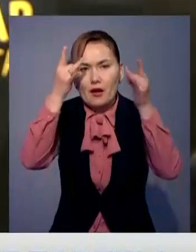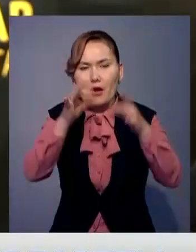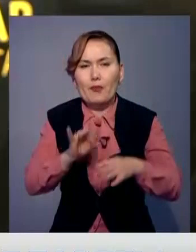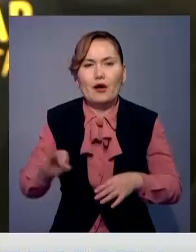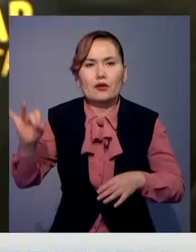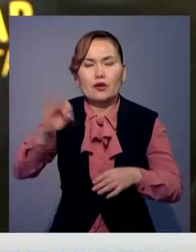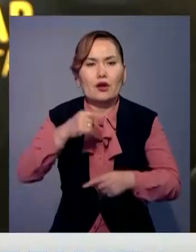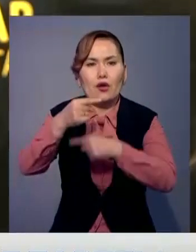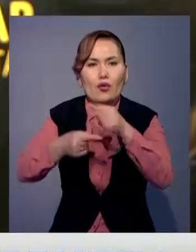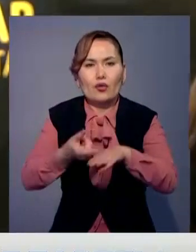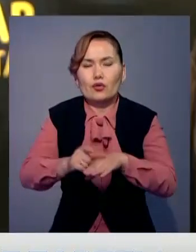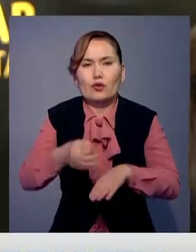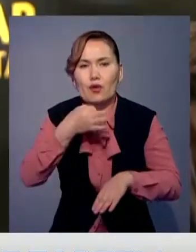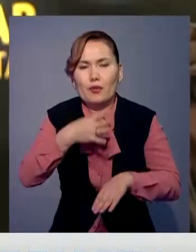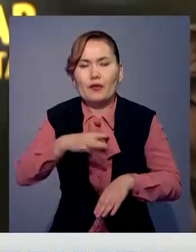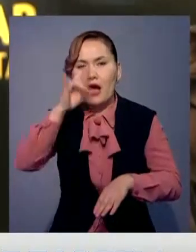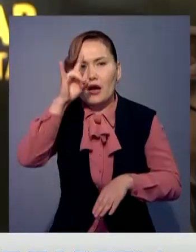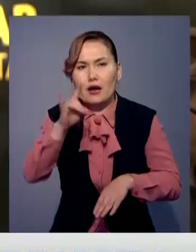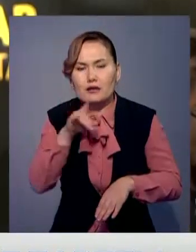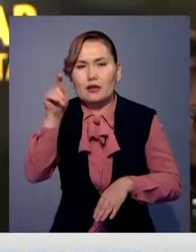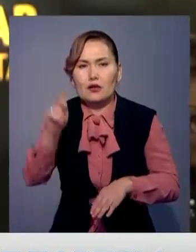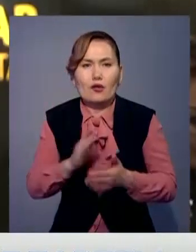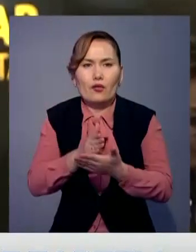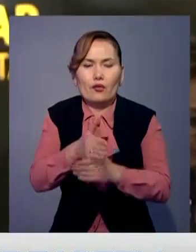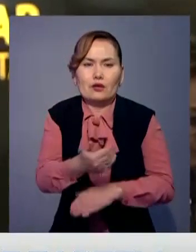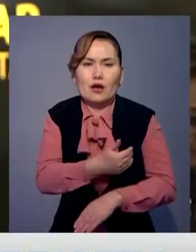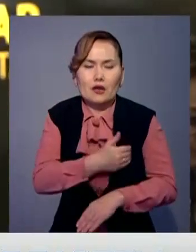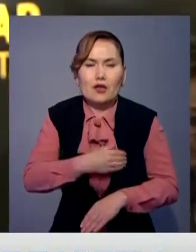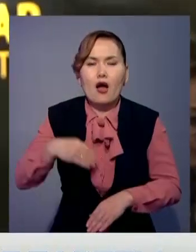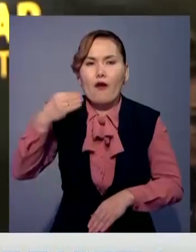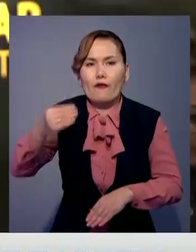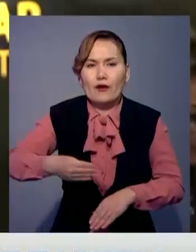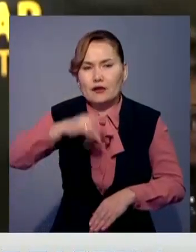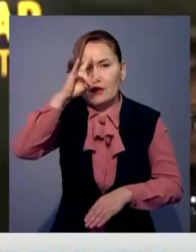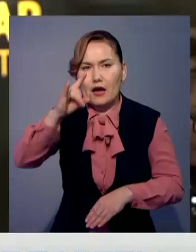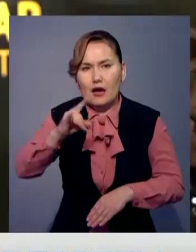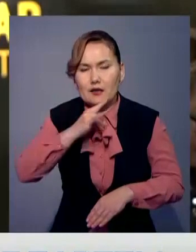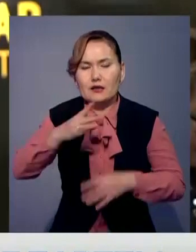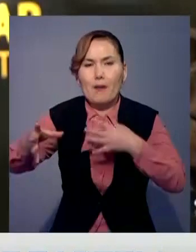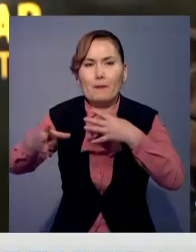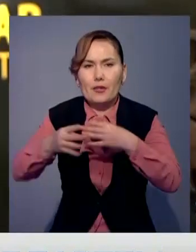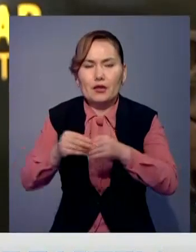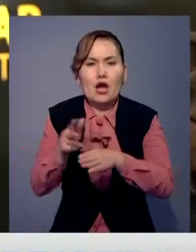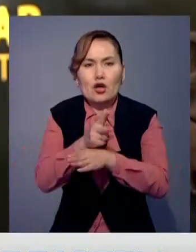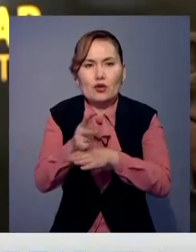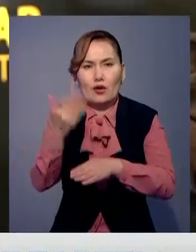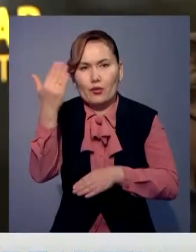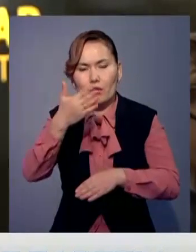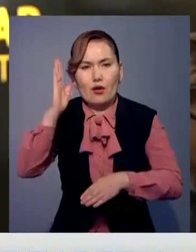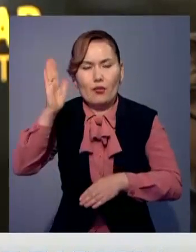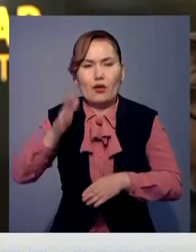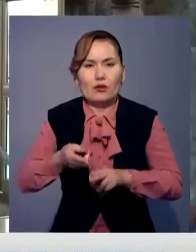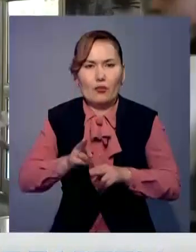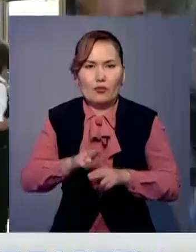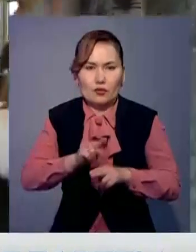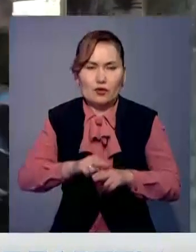дәстүрлері ұнағаны соншалық қайта барым келіп жүр. Ол үшін француздық арнамен бірге түсіретін жоба алып бармақпын. Жаңа жібек жолы туралы тың дүние